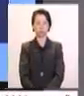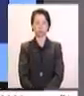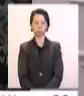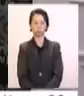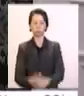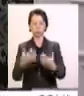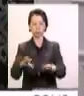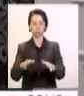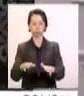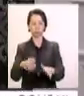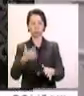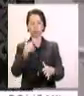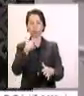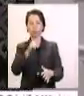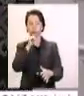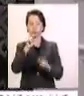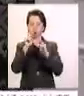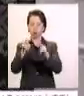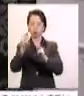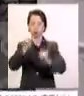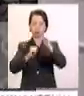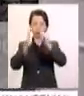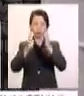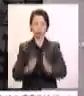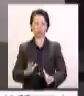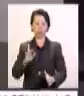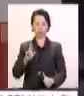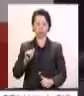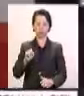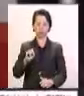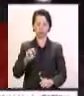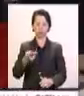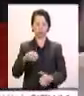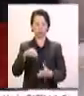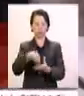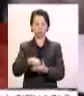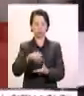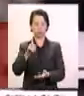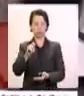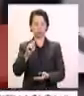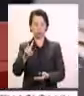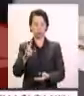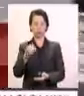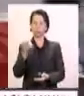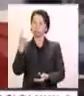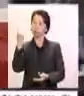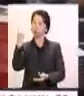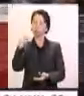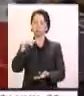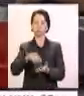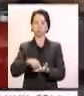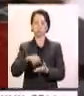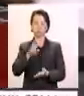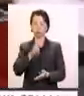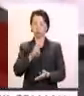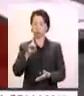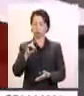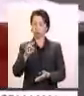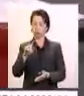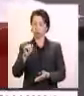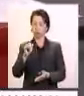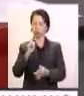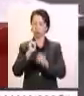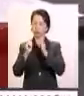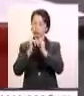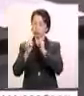Sudah lama kita tidak melihat kelibat pelakon Rashdan Baba di kaca televisyen. Baru-baru ini, B Diva sempat menemui pelakon